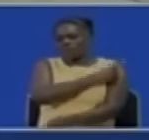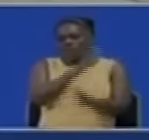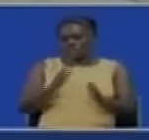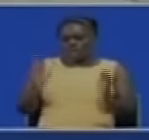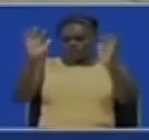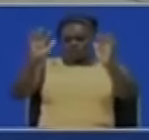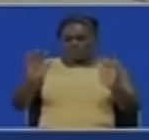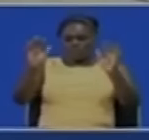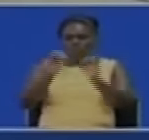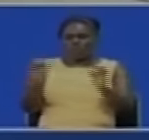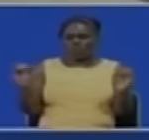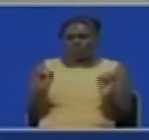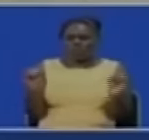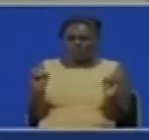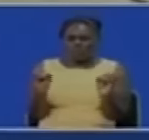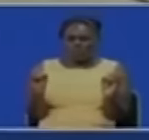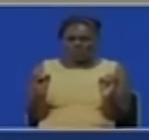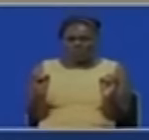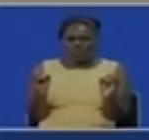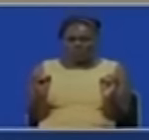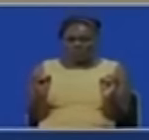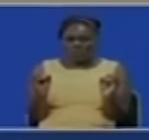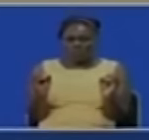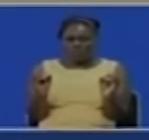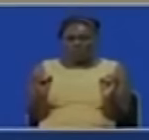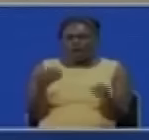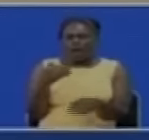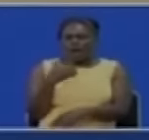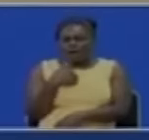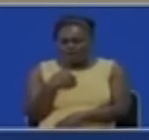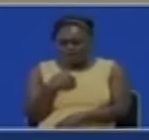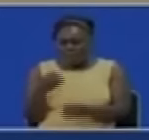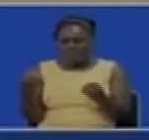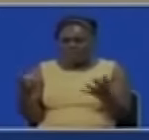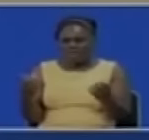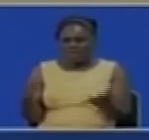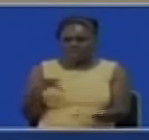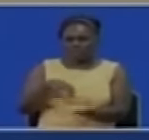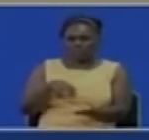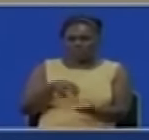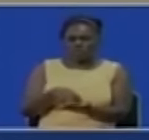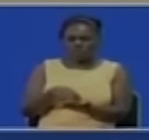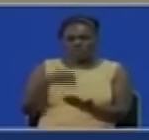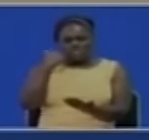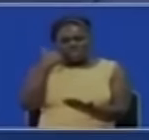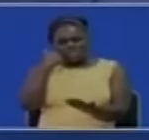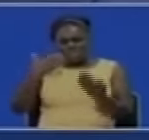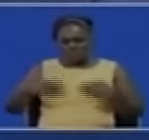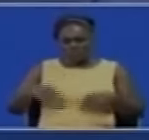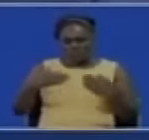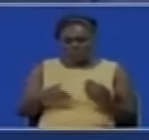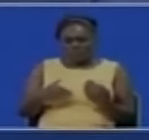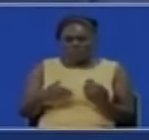au serikali ingeafikiana nao upesi. We have had a lot of cases of patients being mishandled in